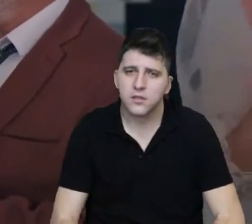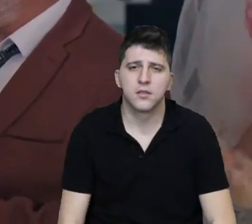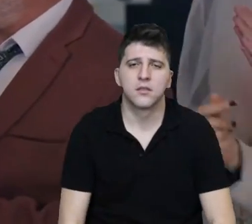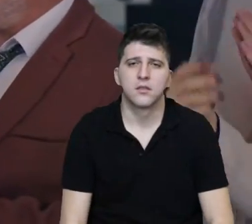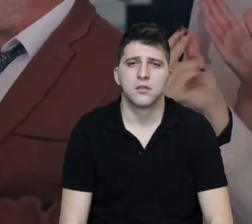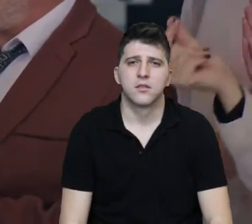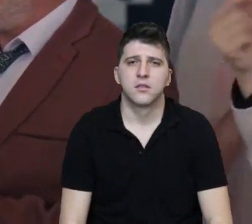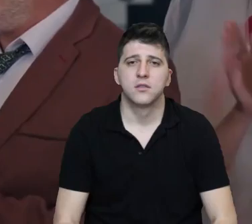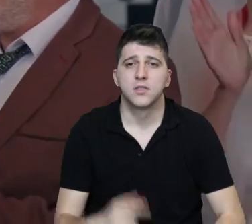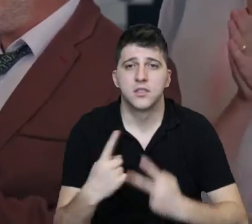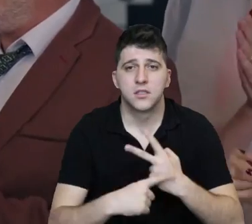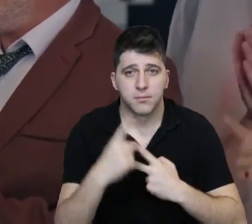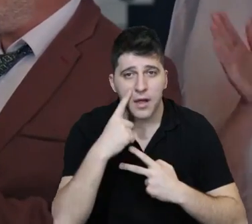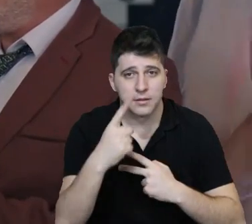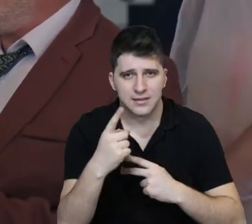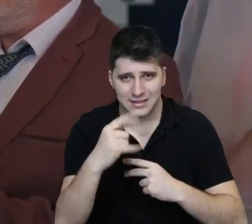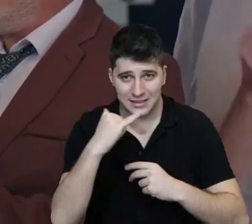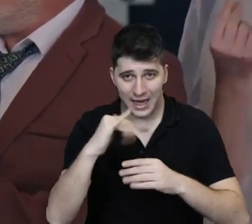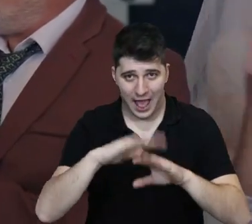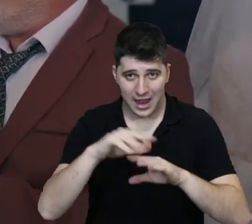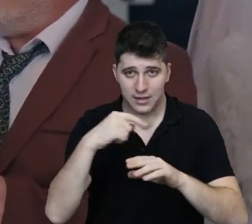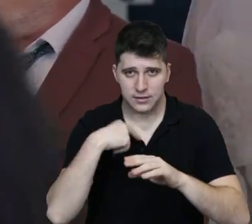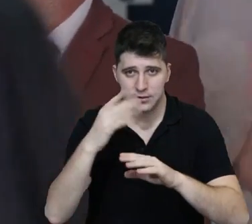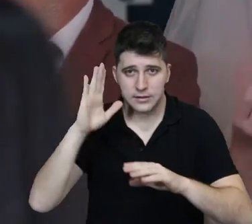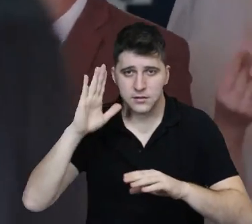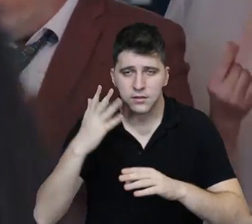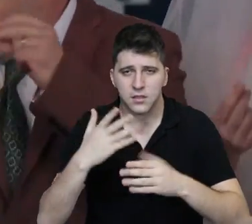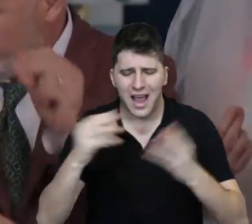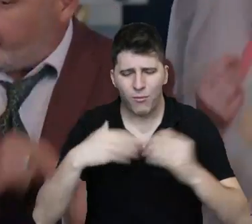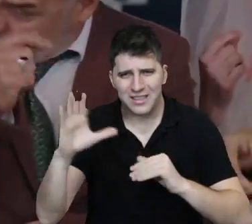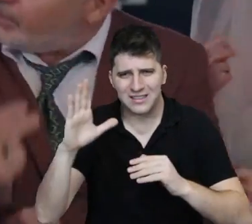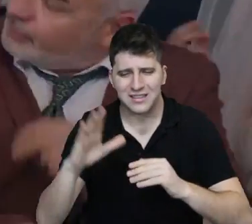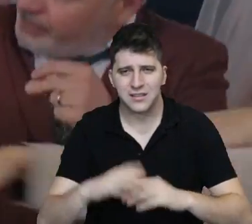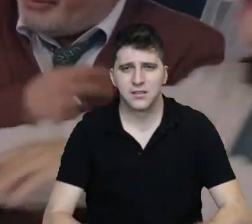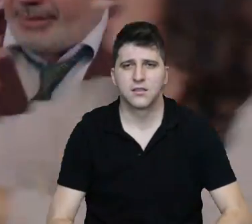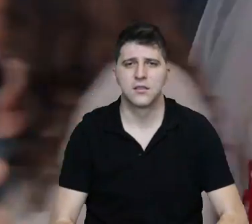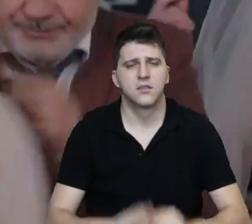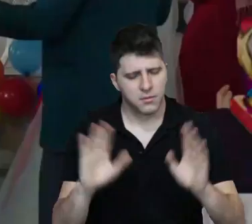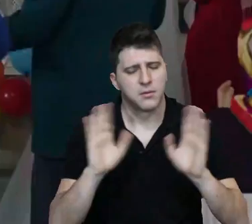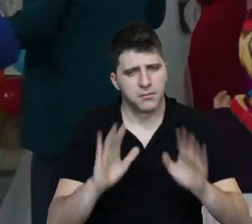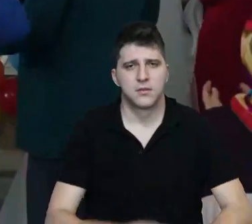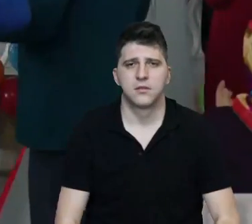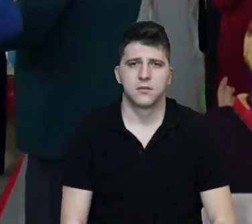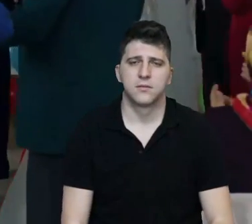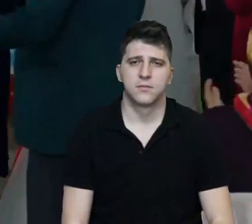onu. Yaşlar bak, elimin hizasındasın, çıldırtma beni. Kaybol şuradan. Tabii.